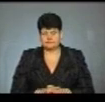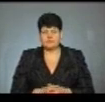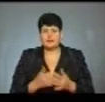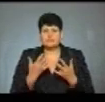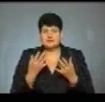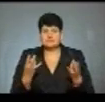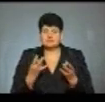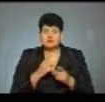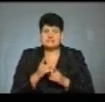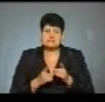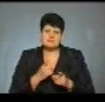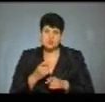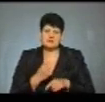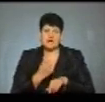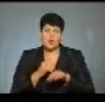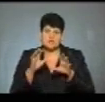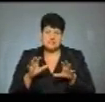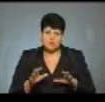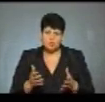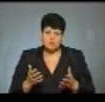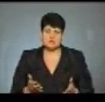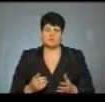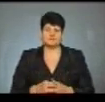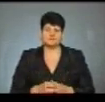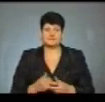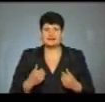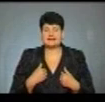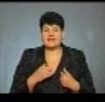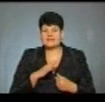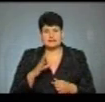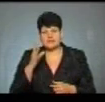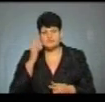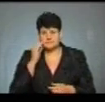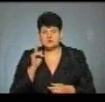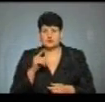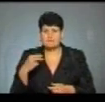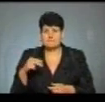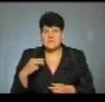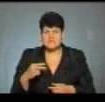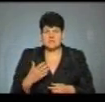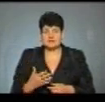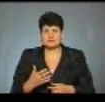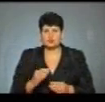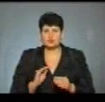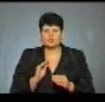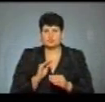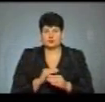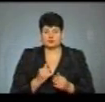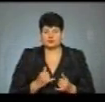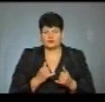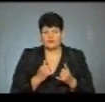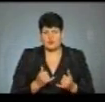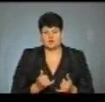Наскільки доцільно змінювати Конституцію? Ну, я не рахую, що президента додатковими